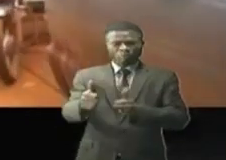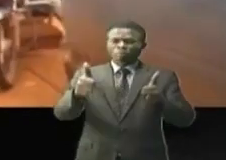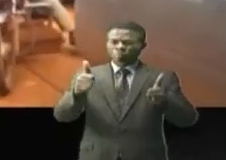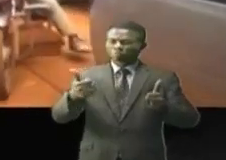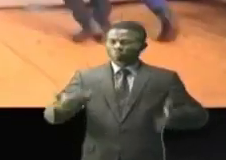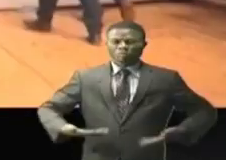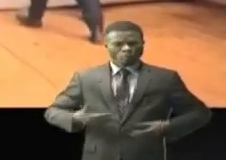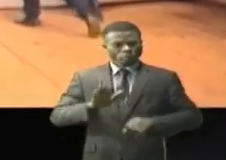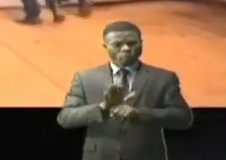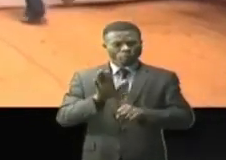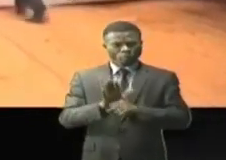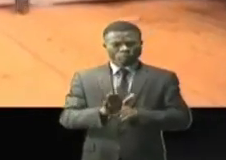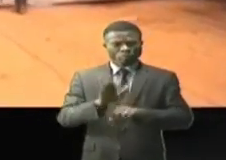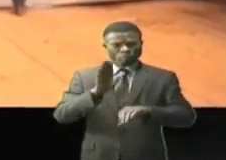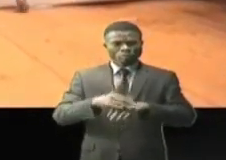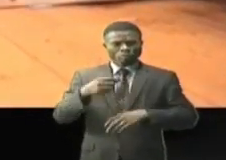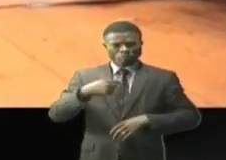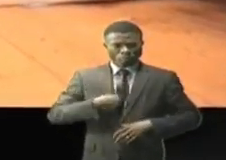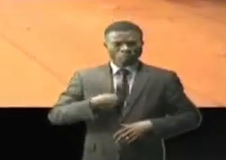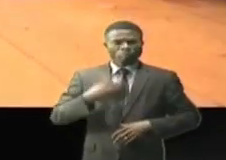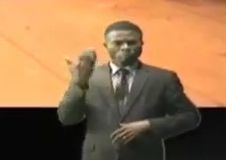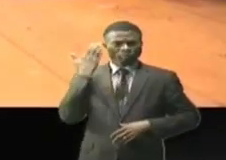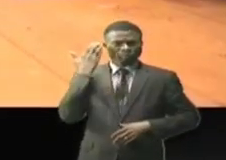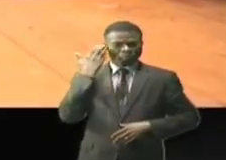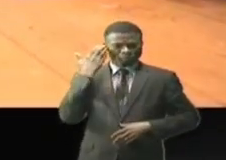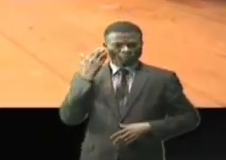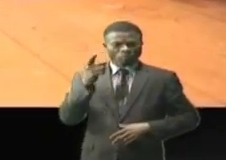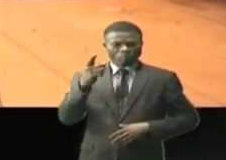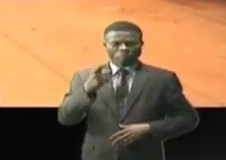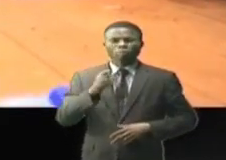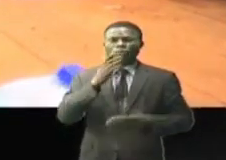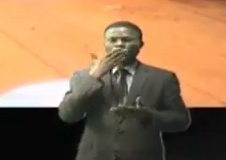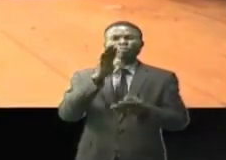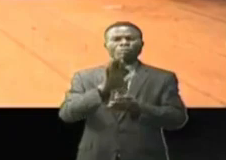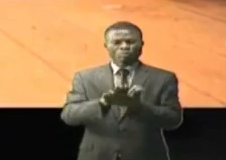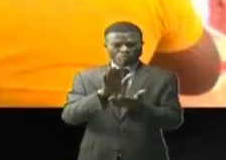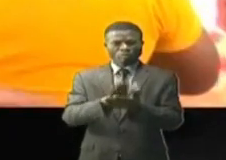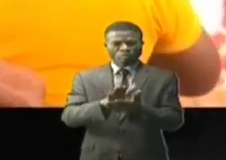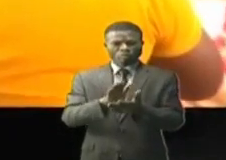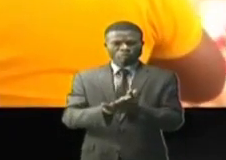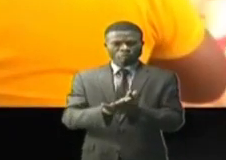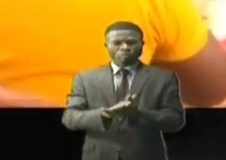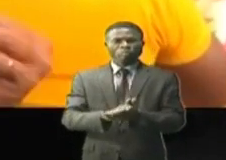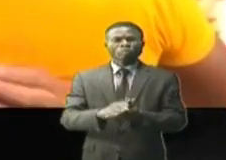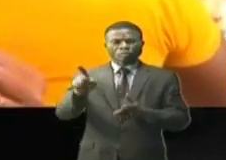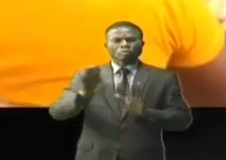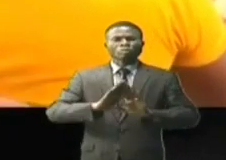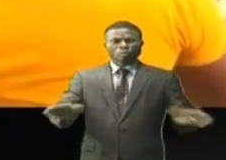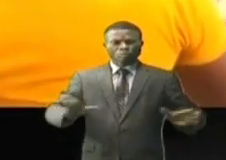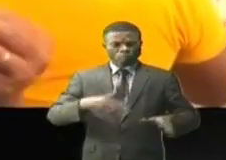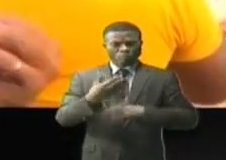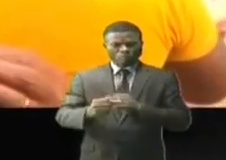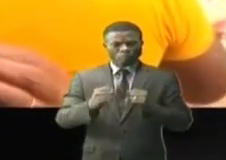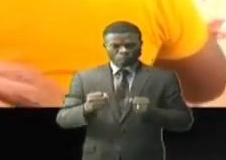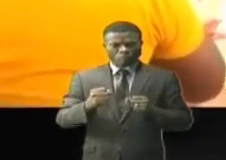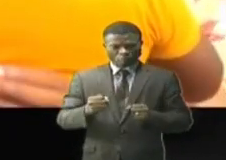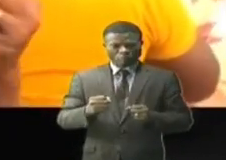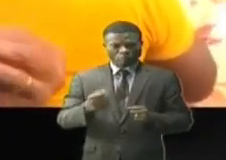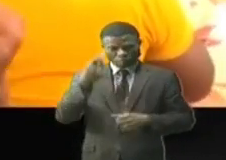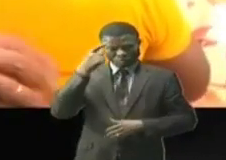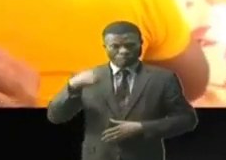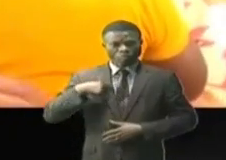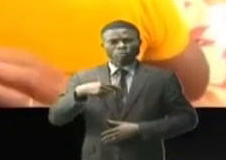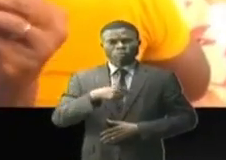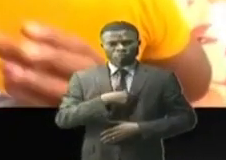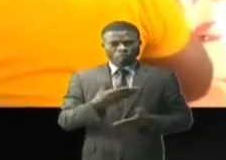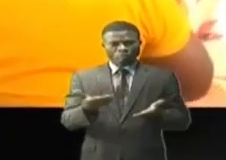qui t'a commis. Moi, mon papa, Christophe, coup de chapeau, à venir des ananas. En tout cas, dans la salle, je suis comme ici, on a le caca,